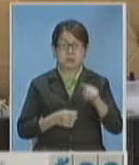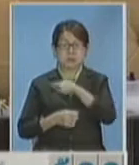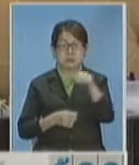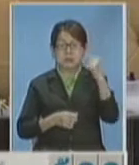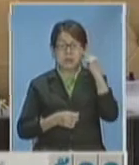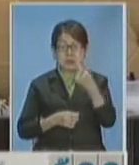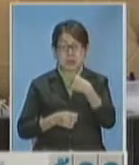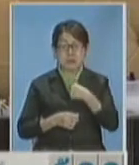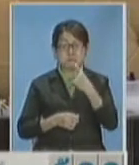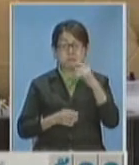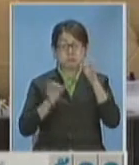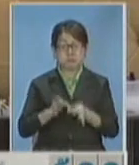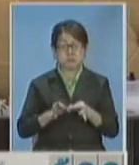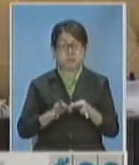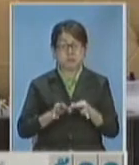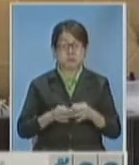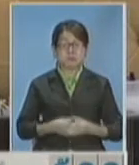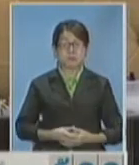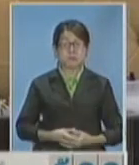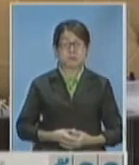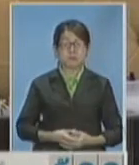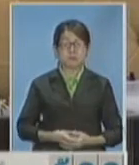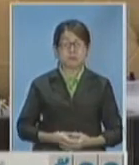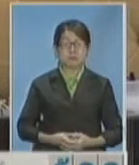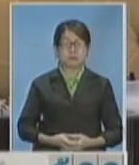ยประธานเป็นที่